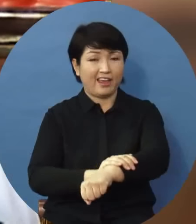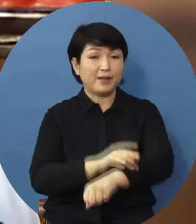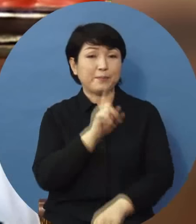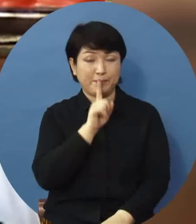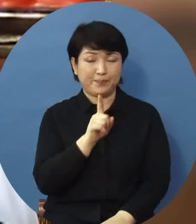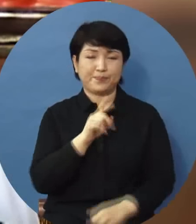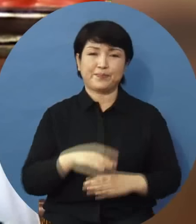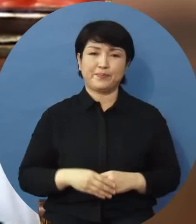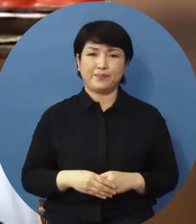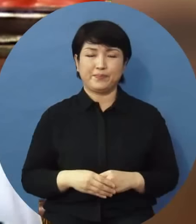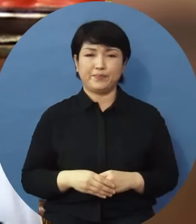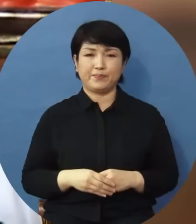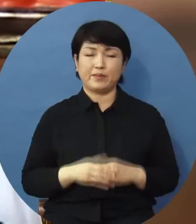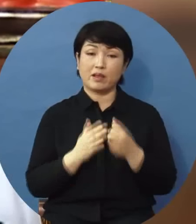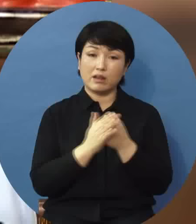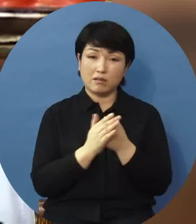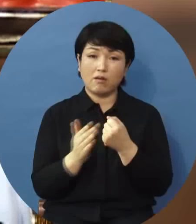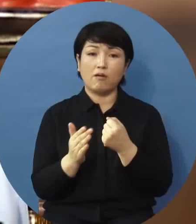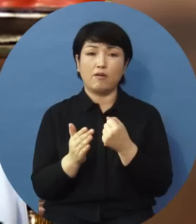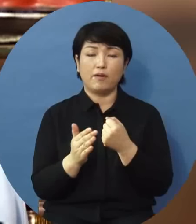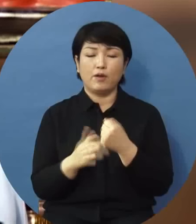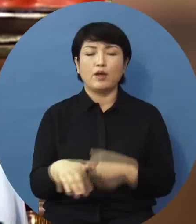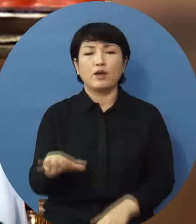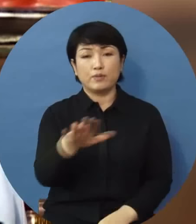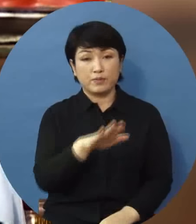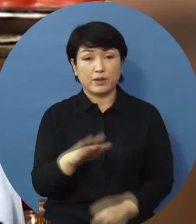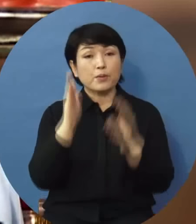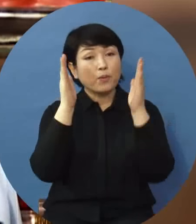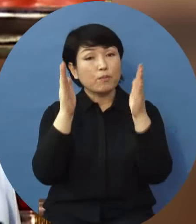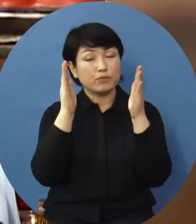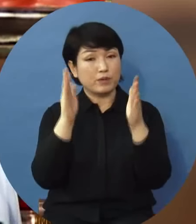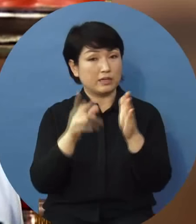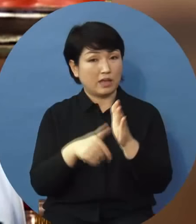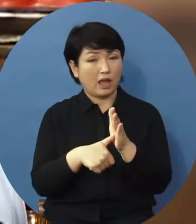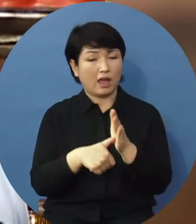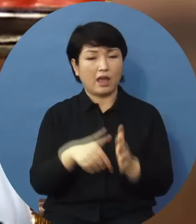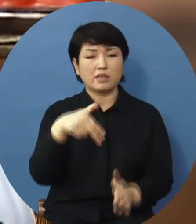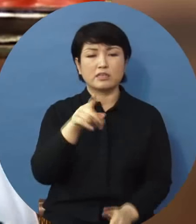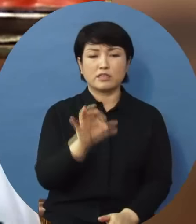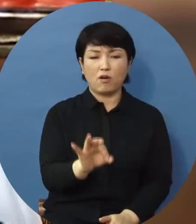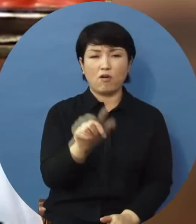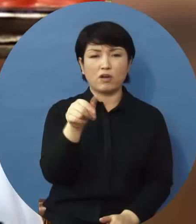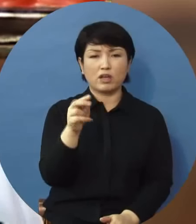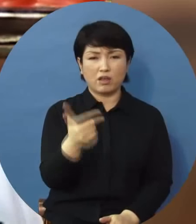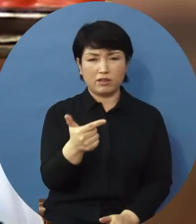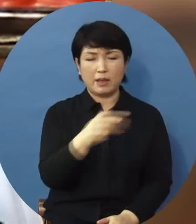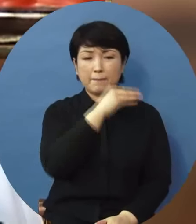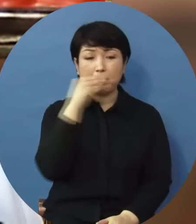말한다 이 말이에요. 그래서 우리가 공부를 하는 데 있어서 이 정견이